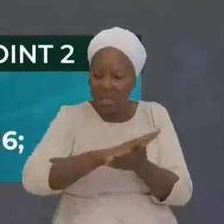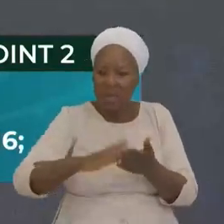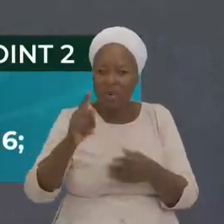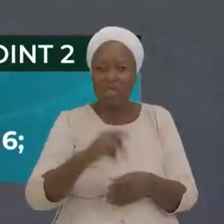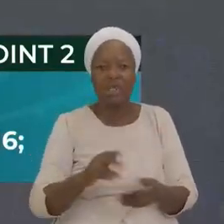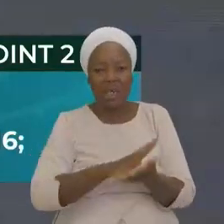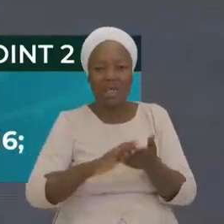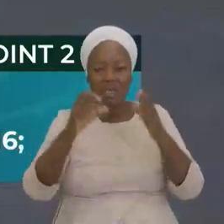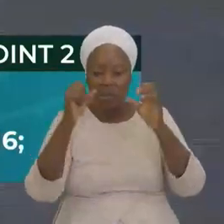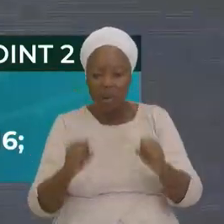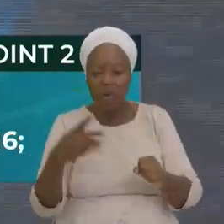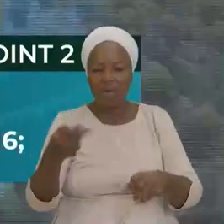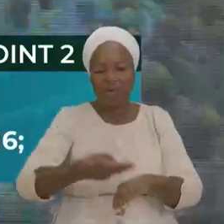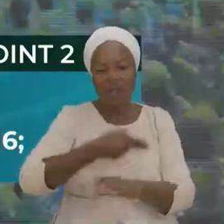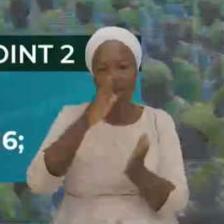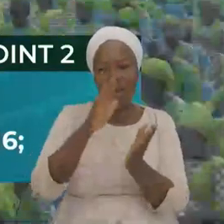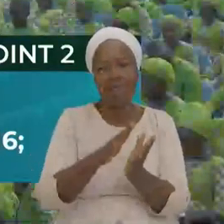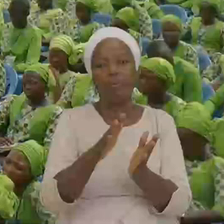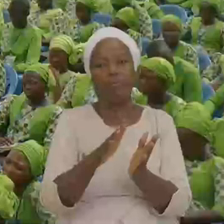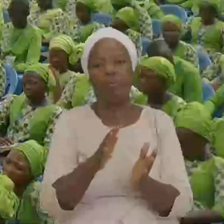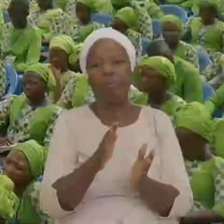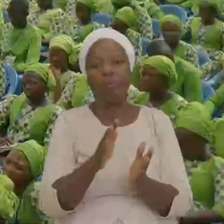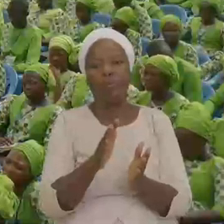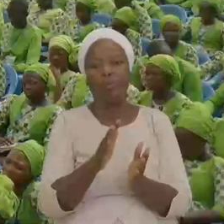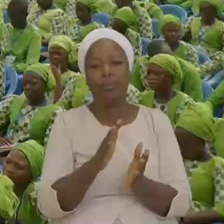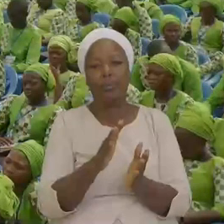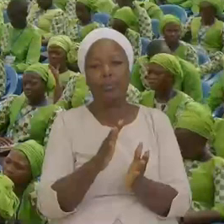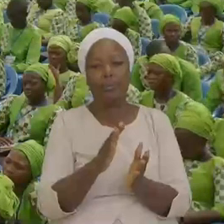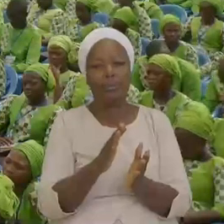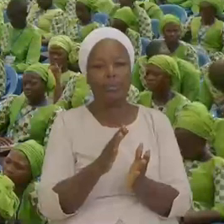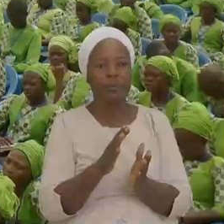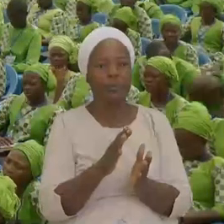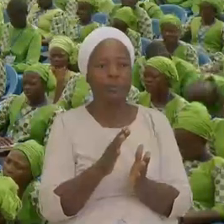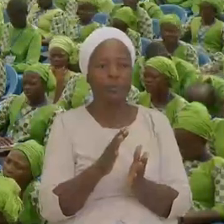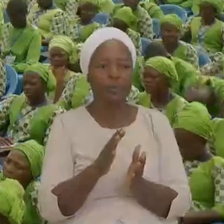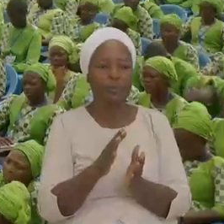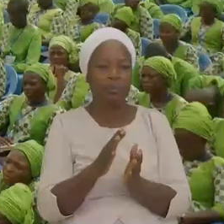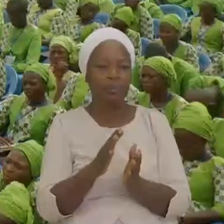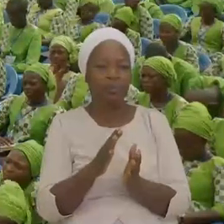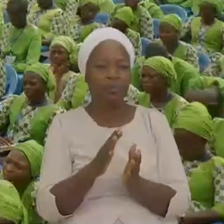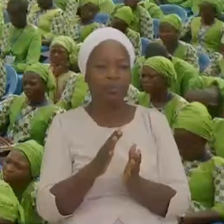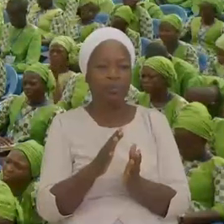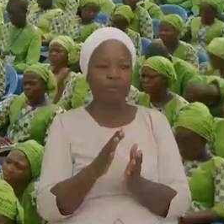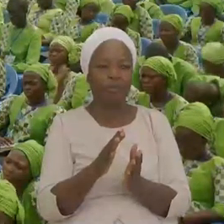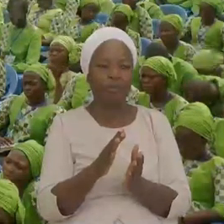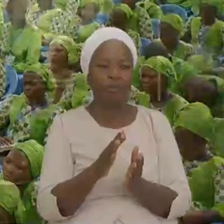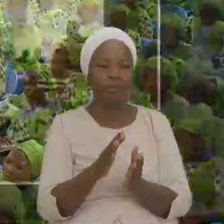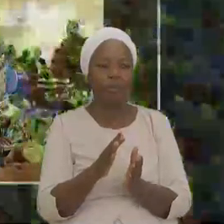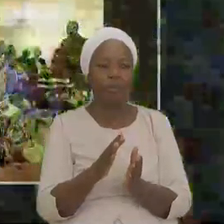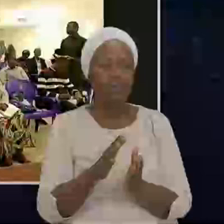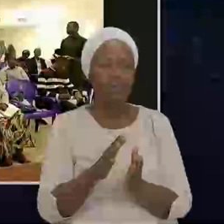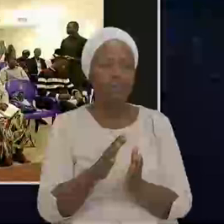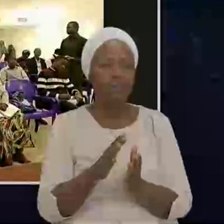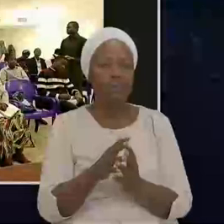Rends-le pur par la puissance de purification de l'agneau.